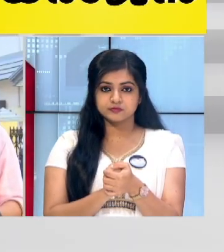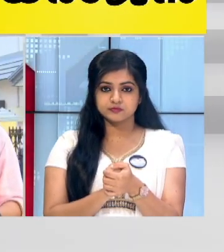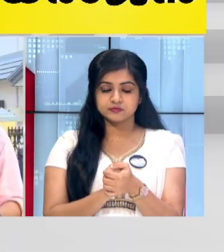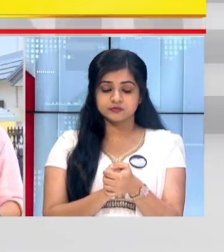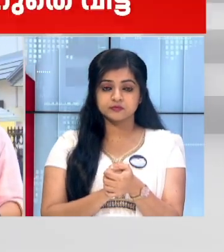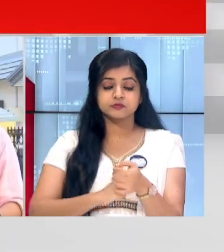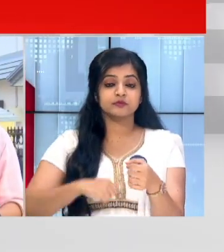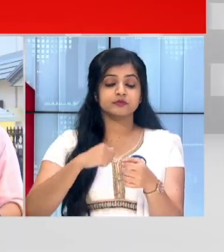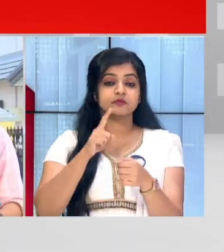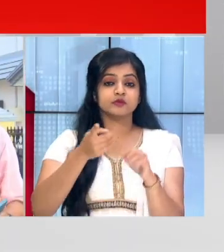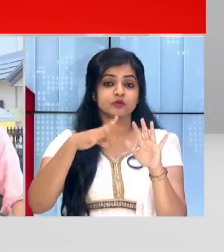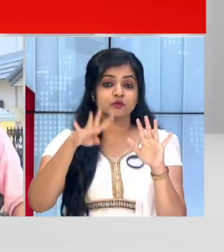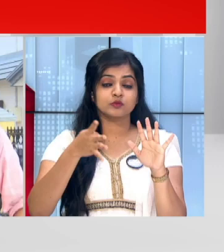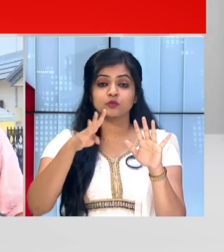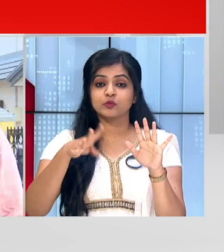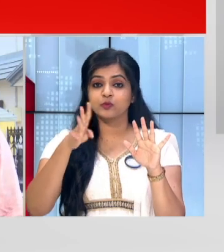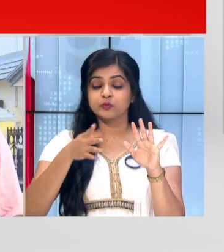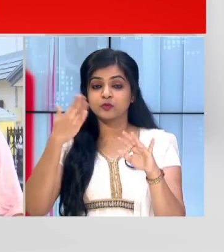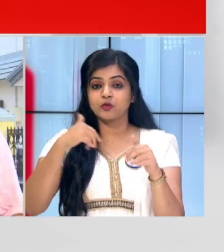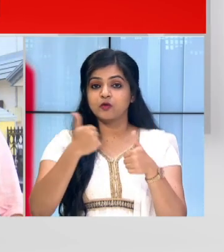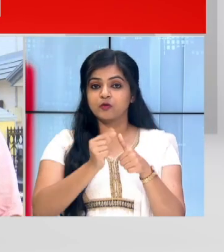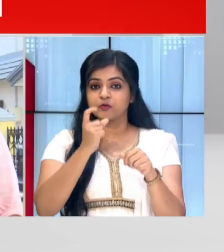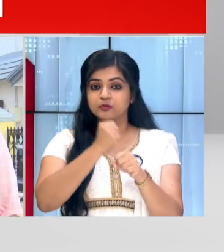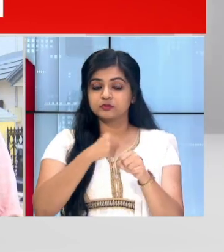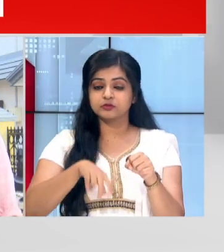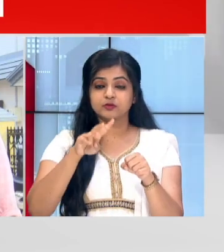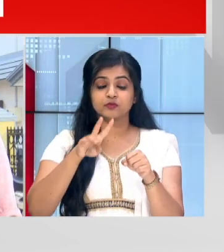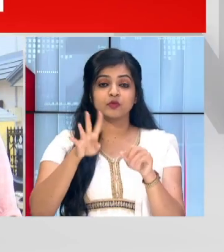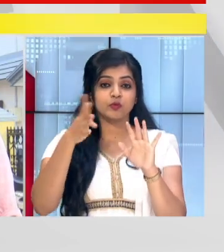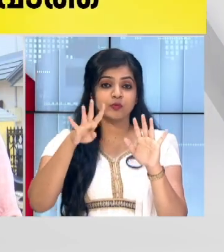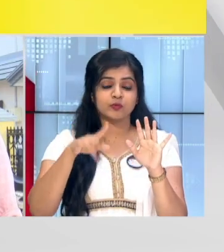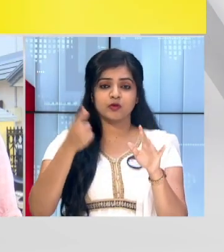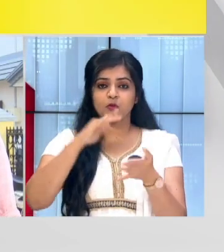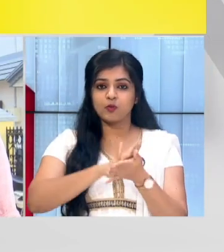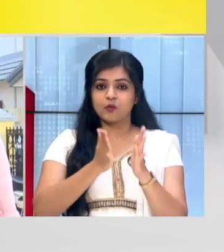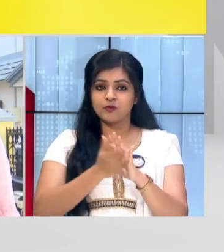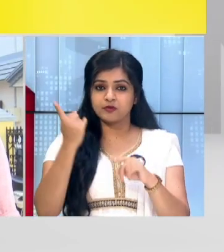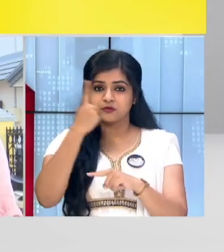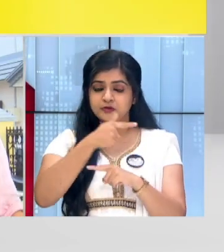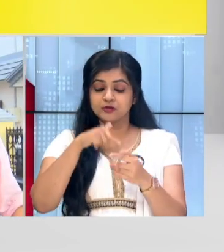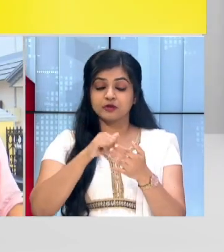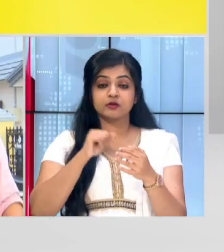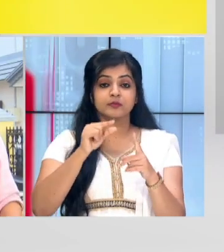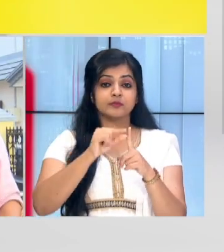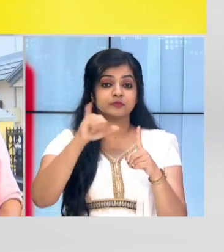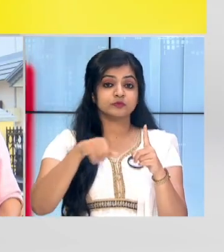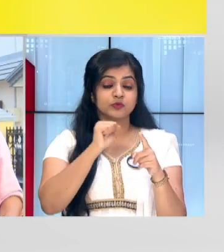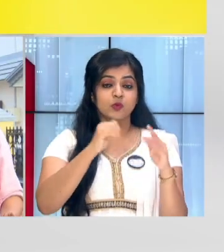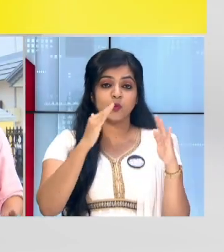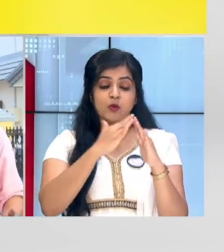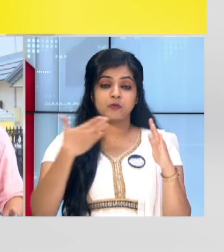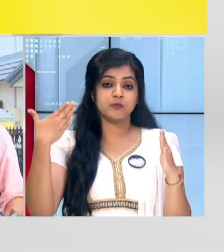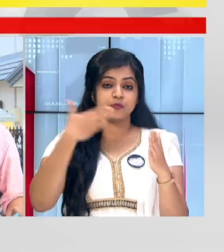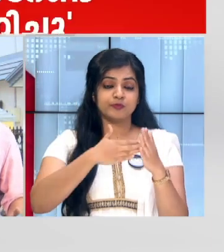പ്രവിധ 1999 ഓഗസ്റ്റ് 25 തിരുവോണ നാളിലാണ് P. ജയരാജന്റെ കിഴക്കേ കതിരൂരിലുള്ള വീട്ടിൽ കയറി അക്രമി സംഘം